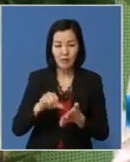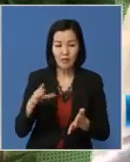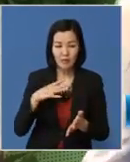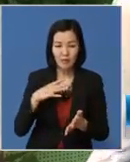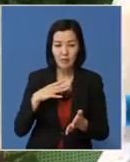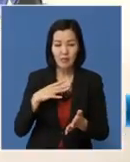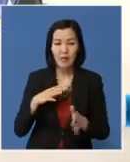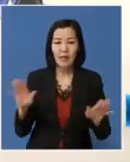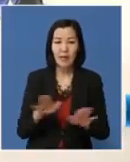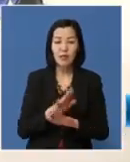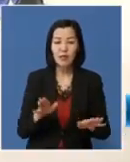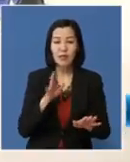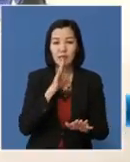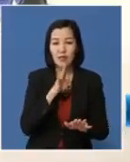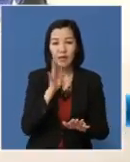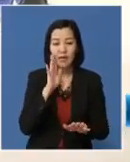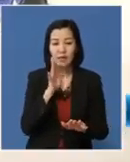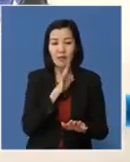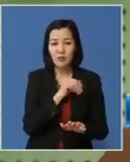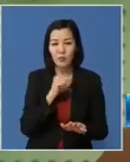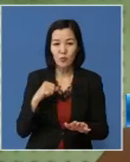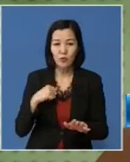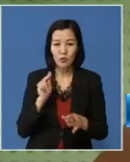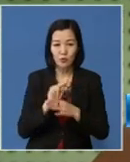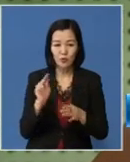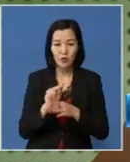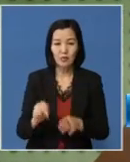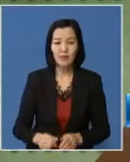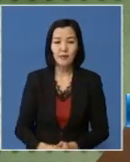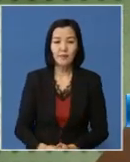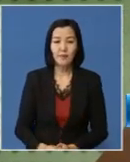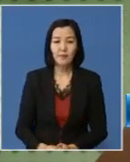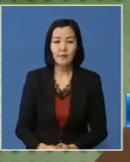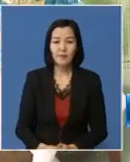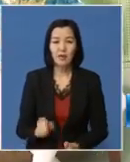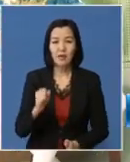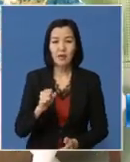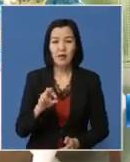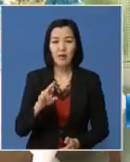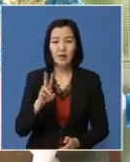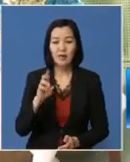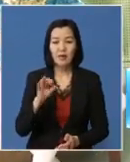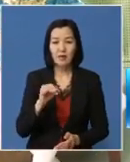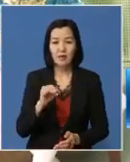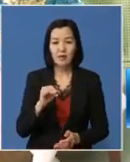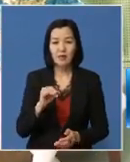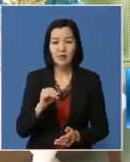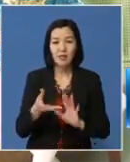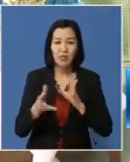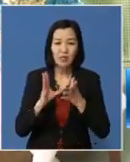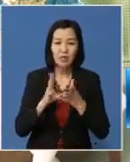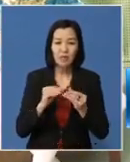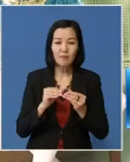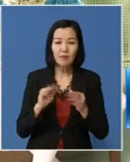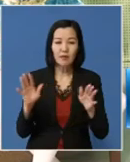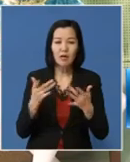жарып жүрген әнші қызға анасы продюсер болып жүр. Таянаның шығармашылық қоржынында қанша ән бар? Қандай әндер бар? 80-дей